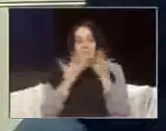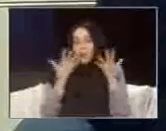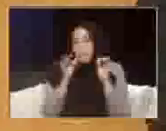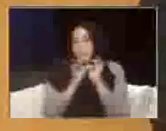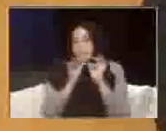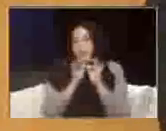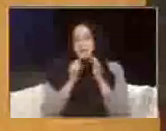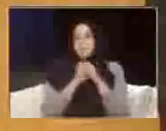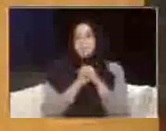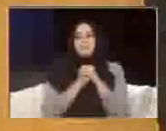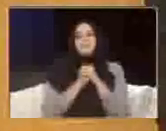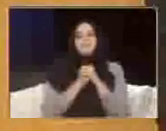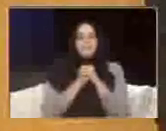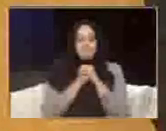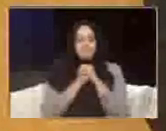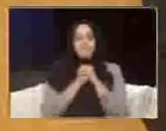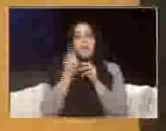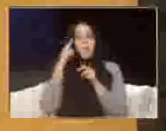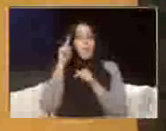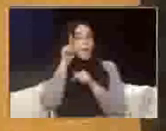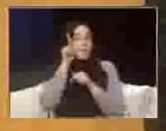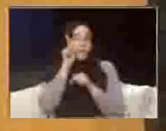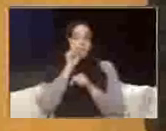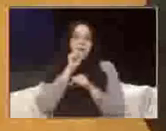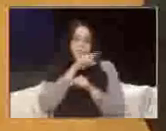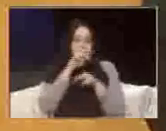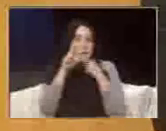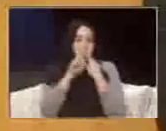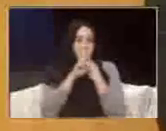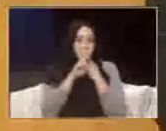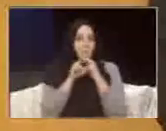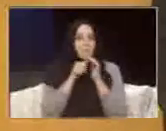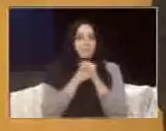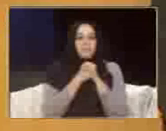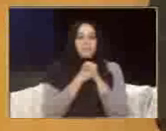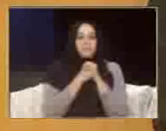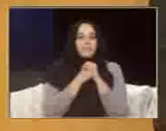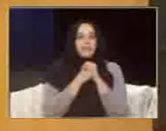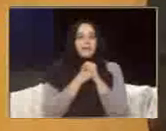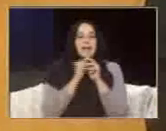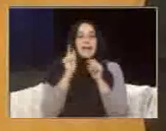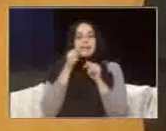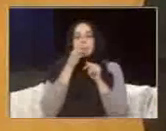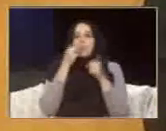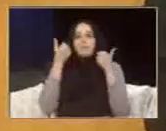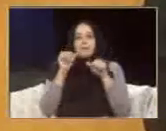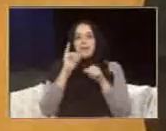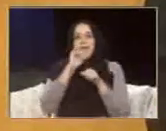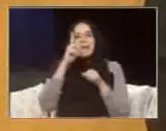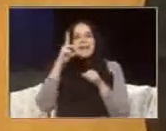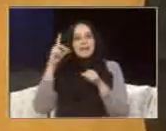عفوا شيخ. بالنسبه الى العده التي تحدثت عليها السيده ام زهره،